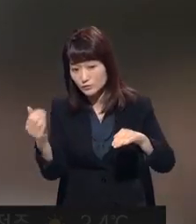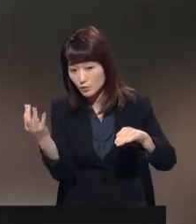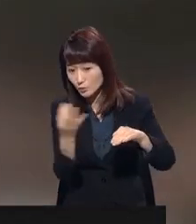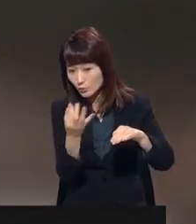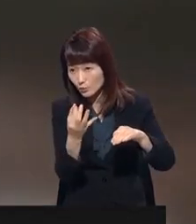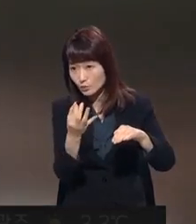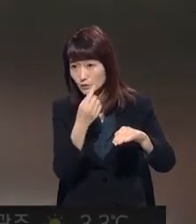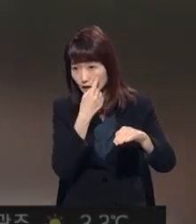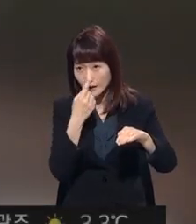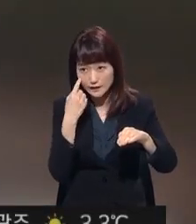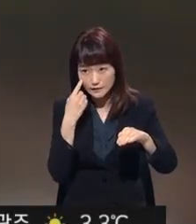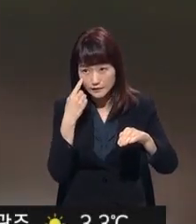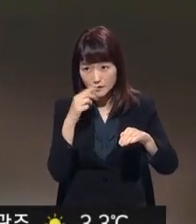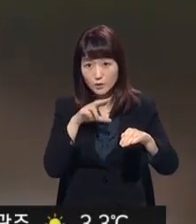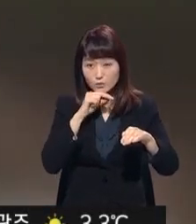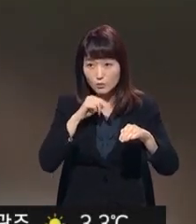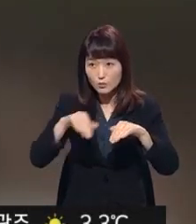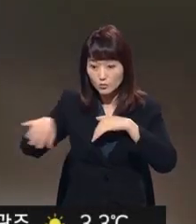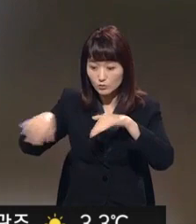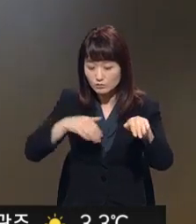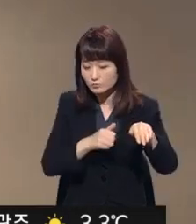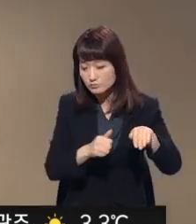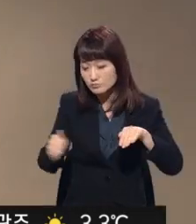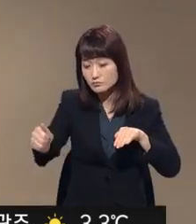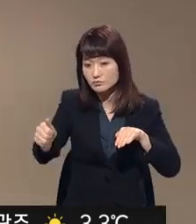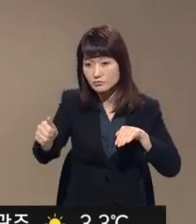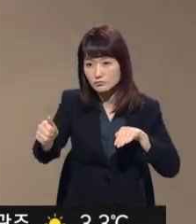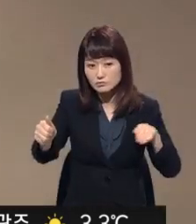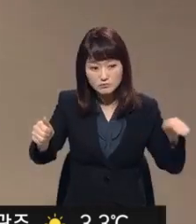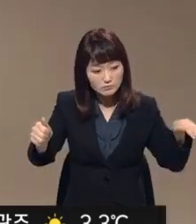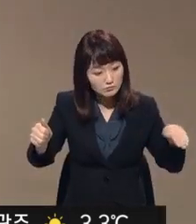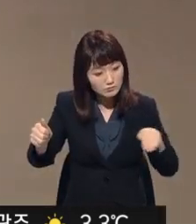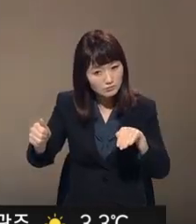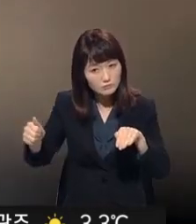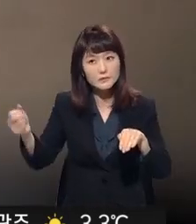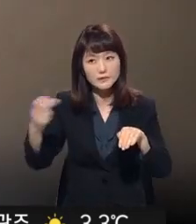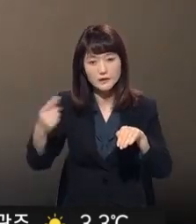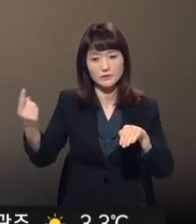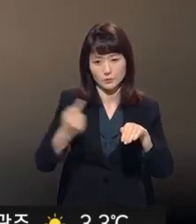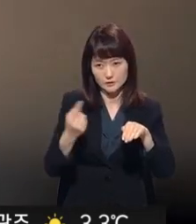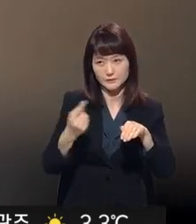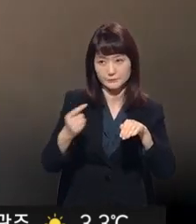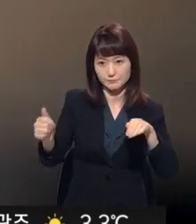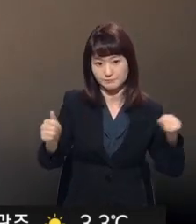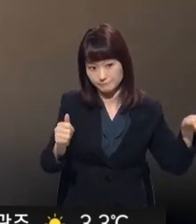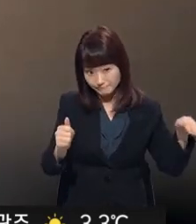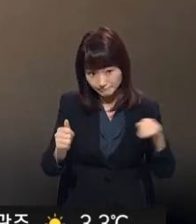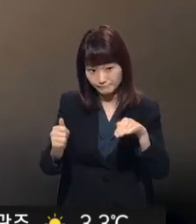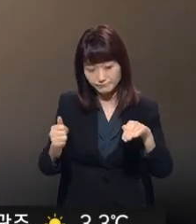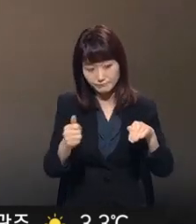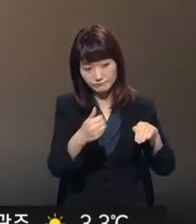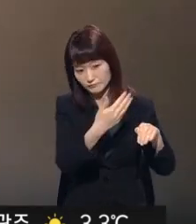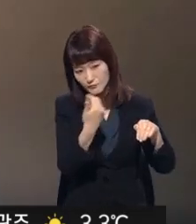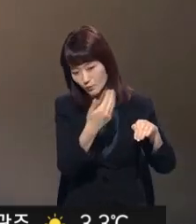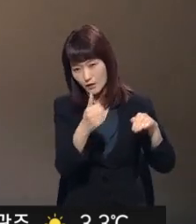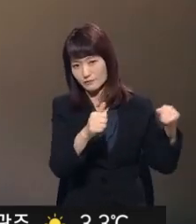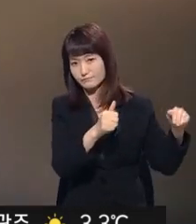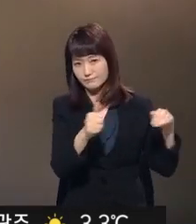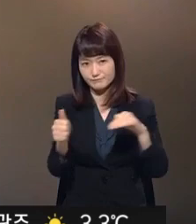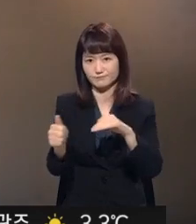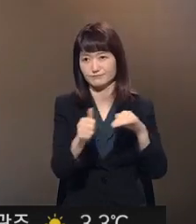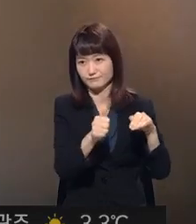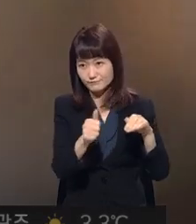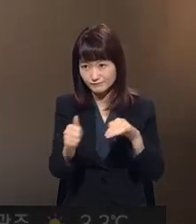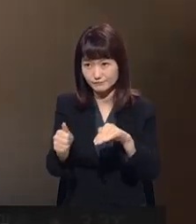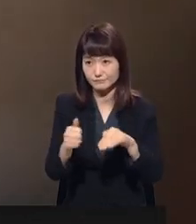오호. 골목에 들어갔는데 강아지가 보이지 않아서 헤매니까 보란 듯이 다시 등장해서 여기야 라고 하는 듯이 출근까지 합니다.